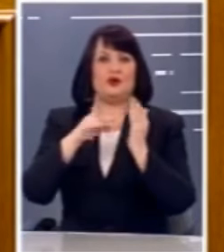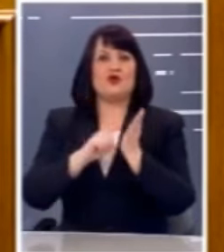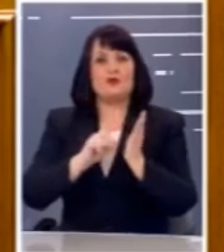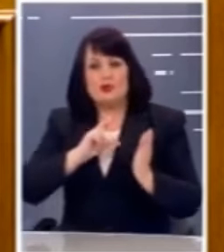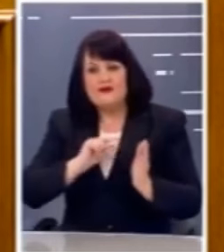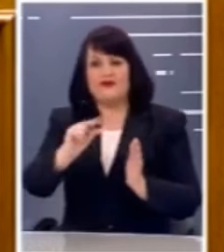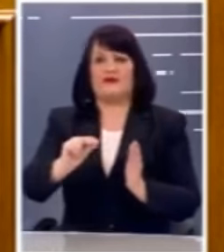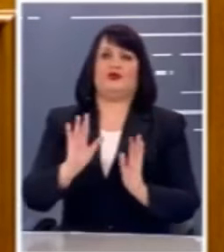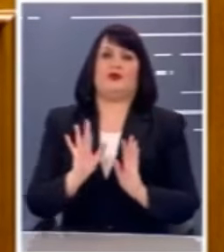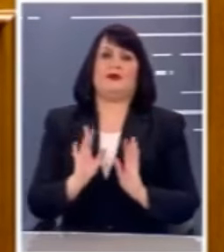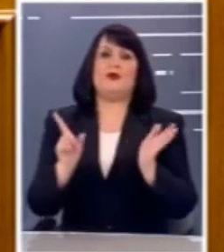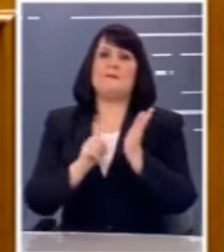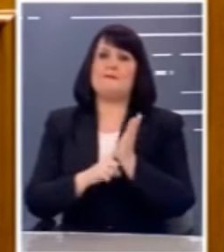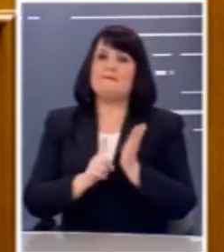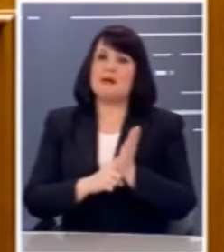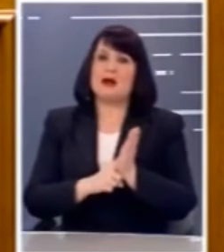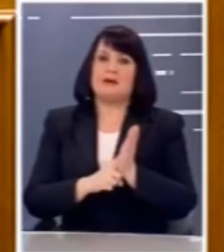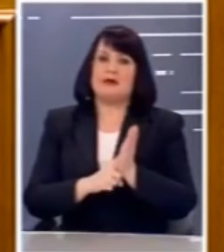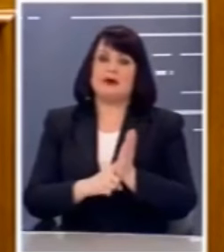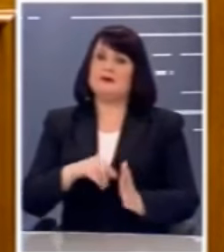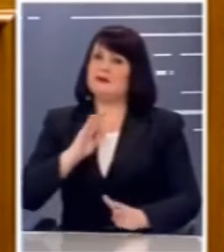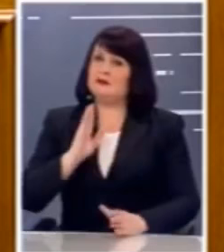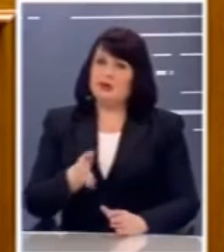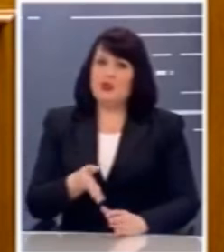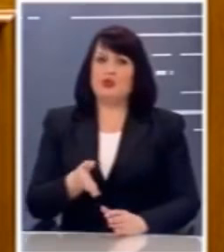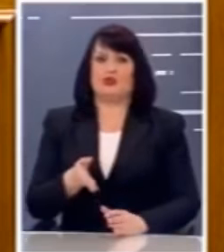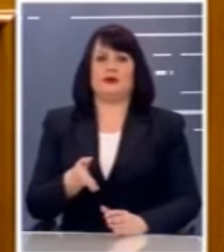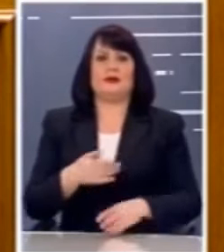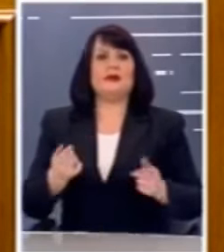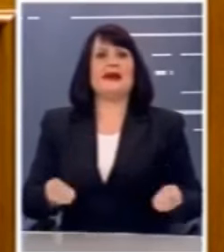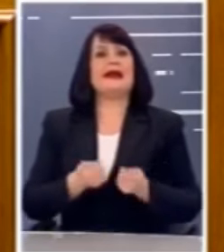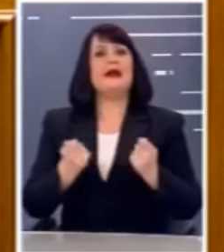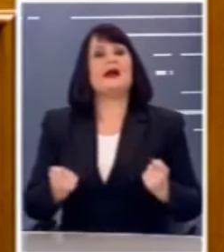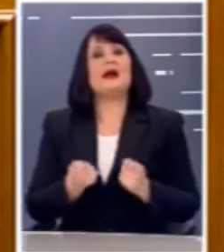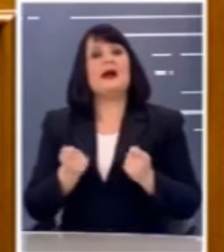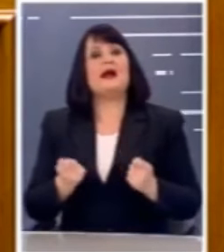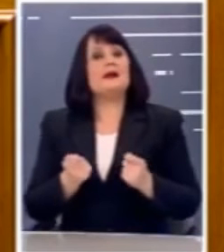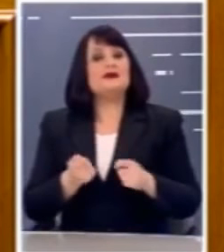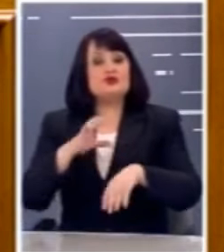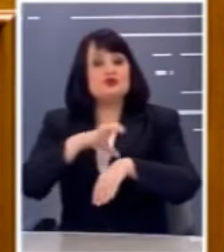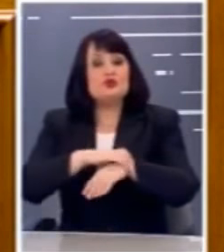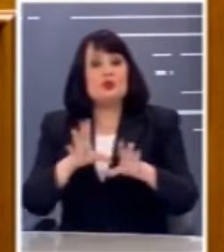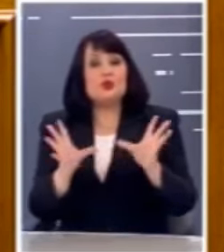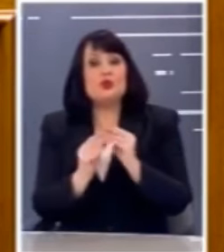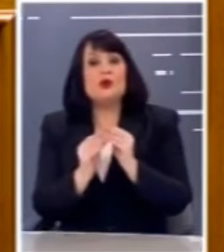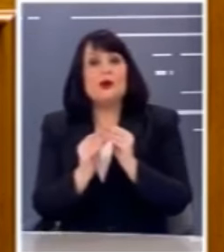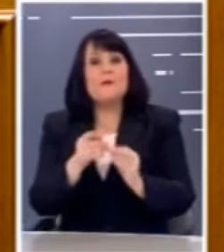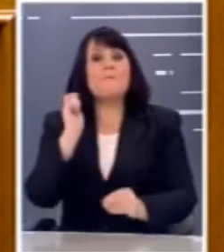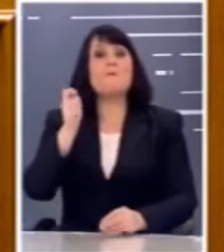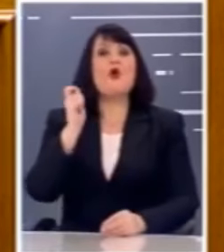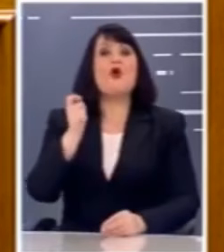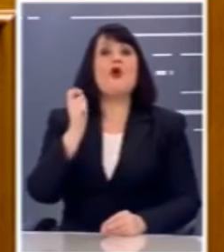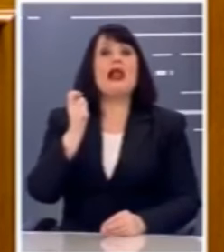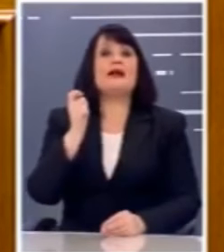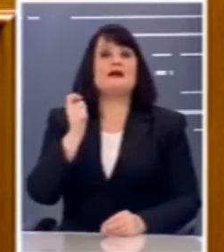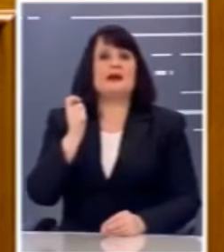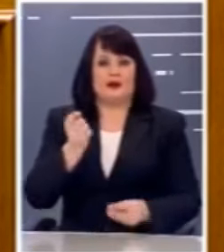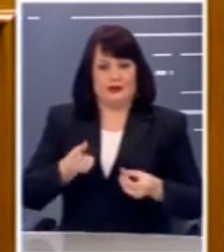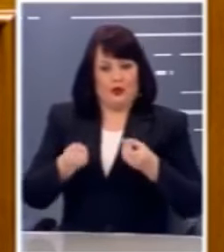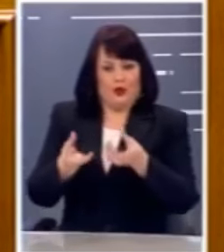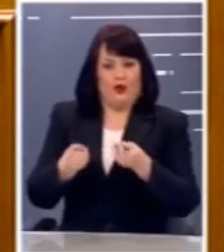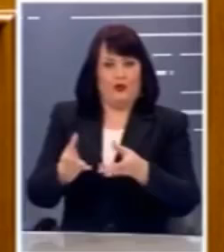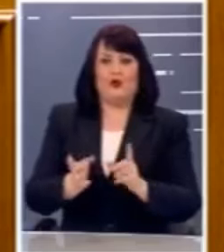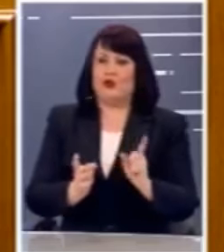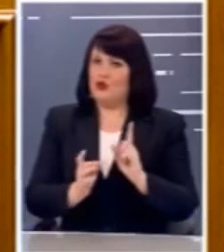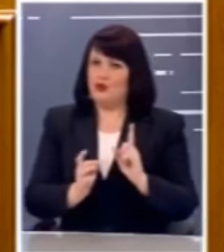ισονομία, πρέπει να απολαύσουν τη δυνατότητα να ασκηθούν κατάλληλες νησιωτικές πολιτικές, όχι ως ειδικό προνόμιο,